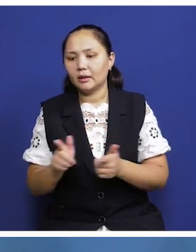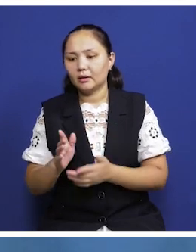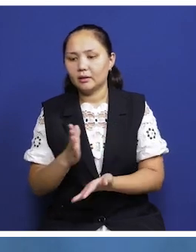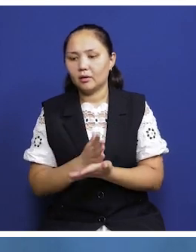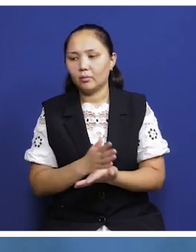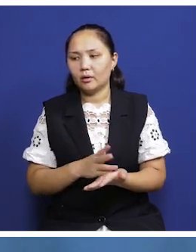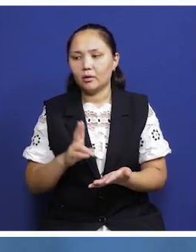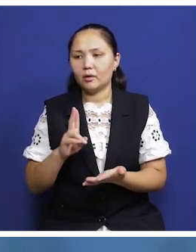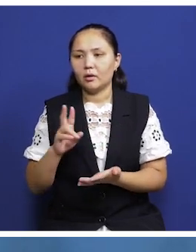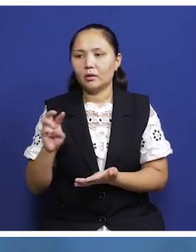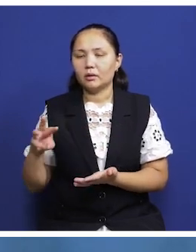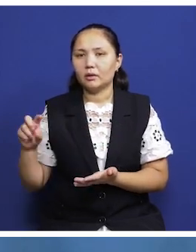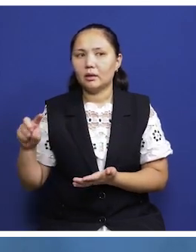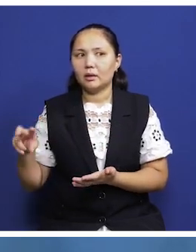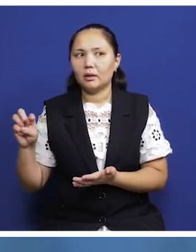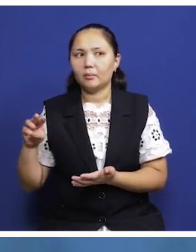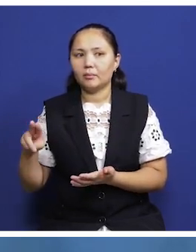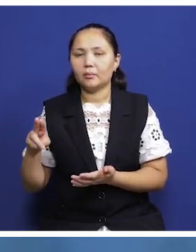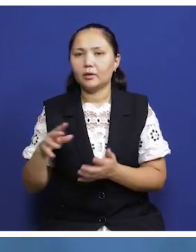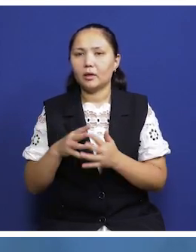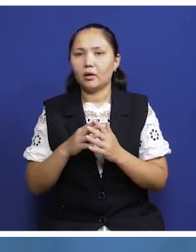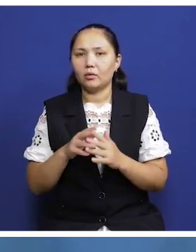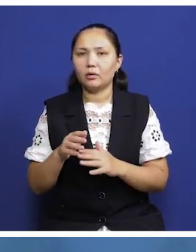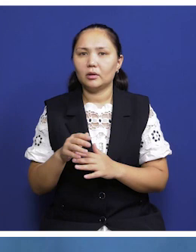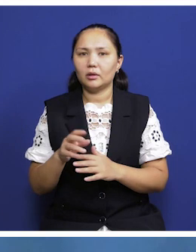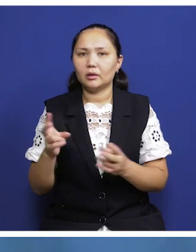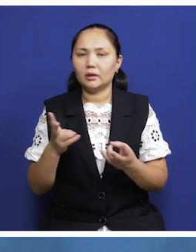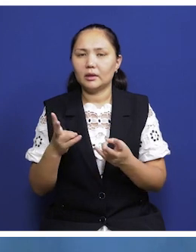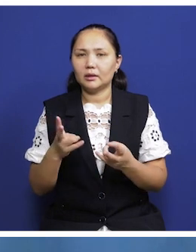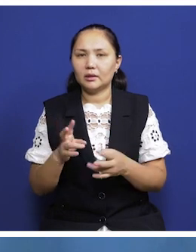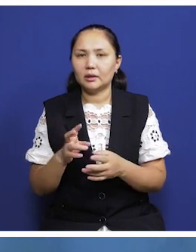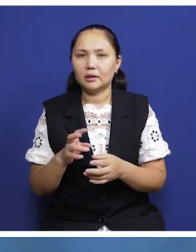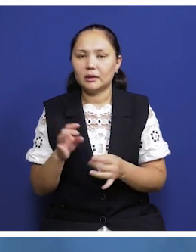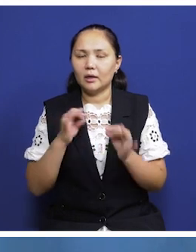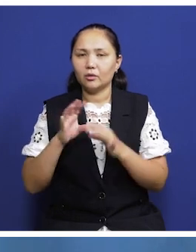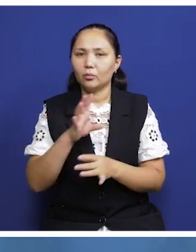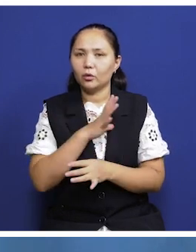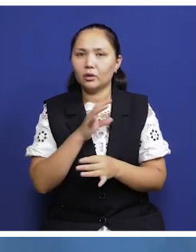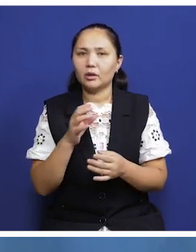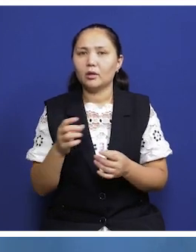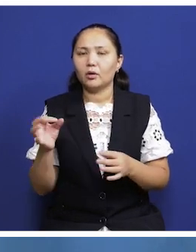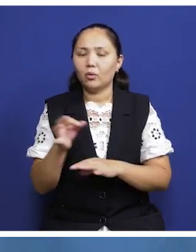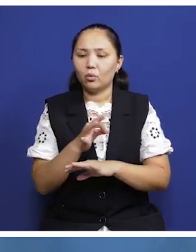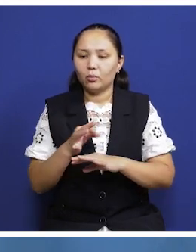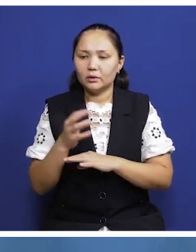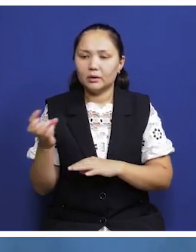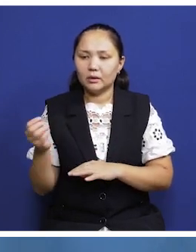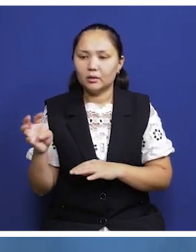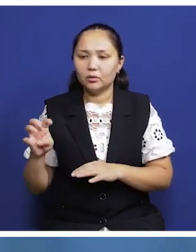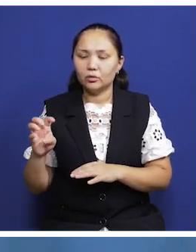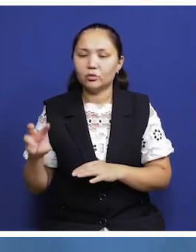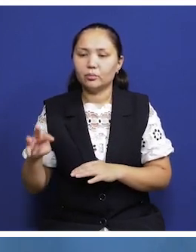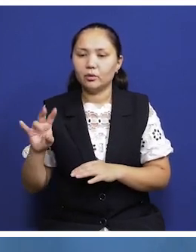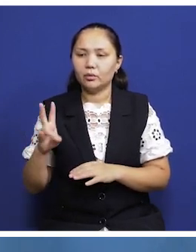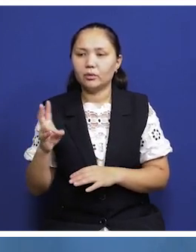Қоғам ауылдық округі талапты елді мекен дәрігерлік амбулаторияның қажеттілігін атап өткен болатын. Осыған орай облыс бюджеттен 400 миллион